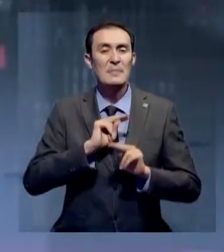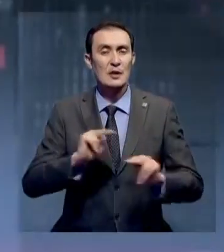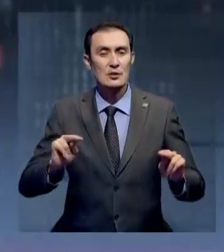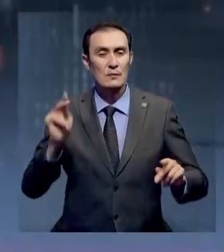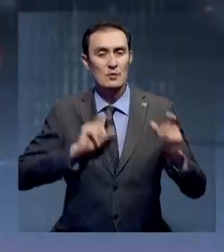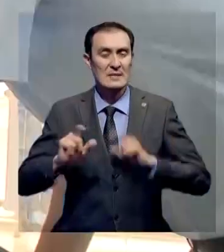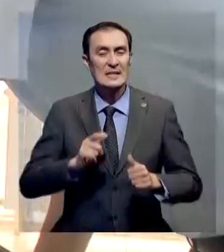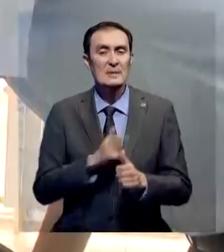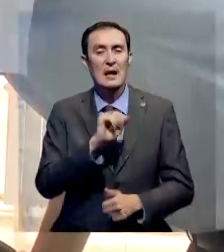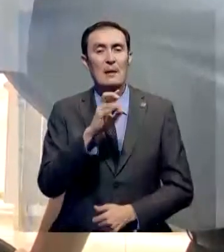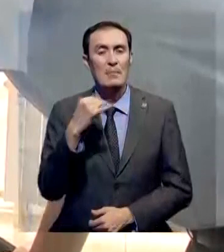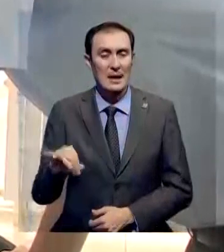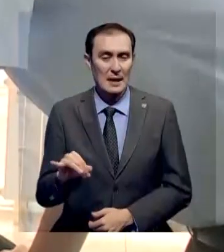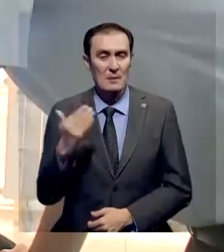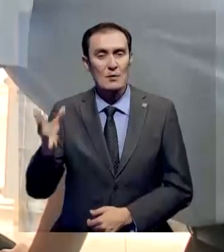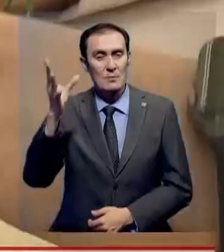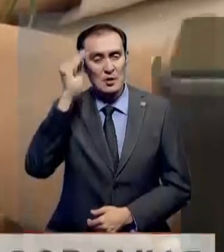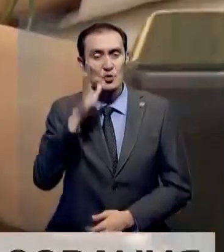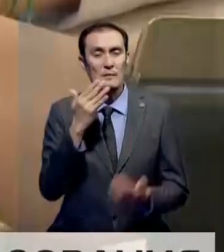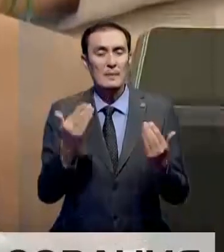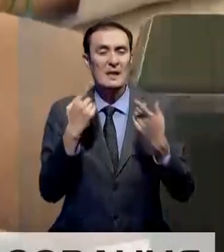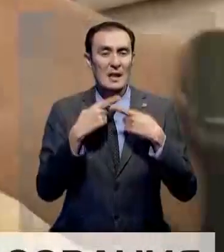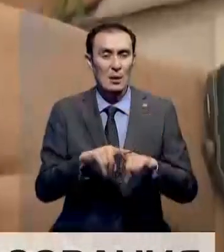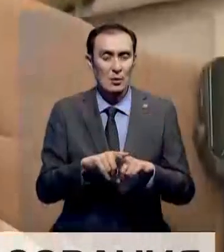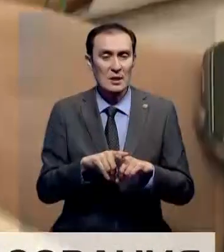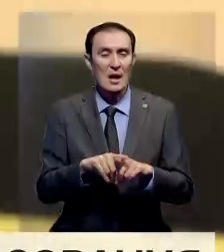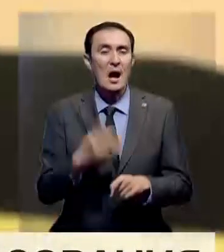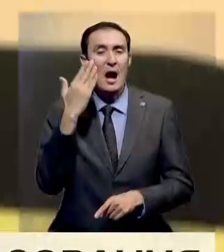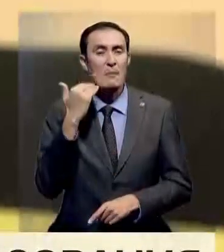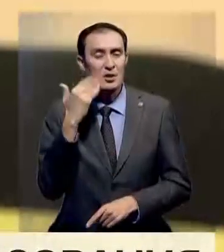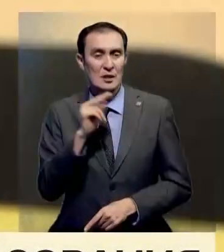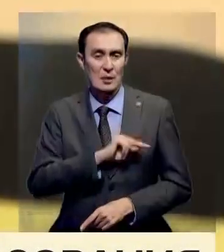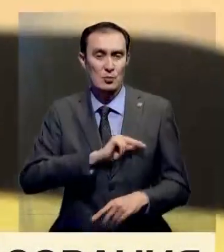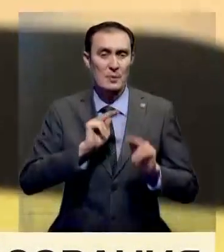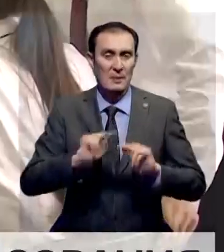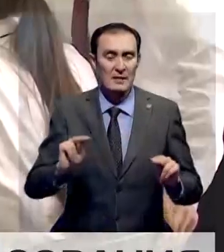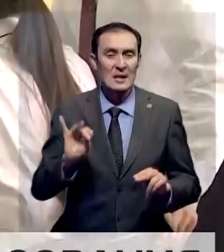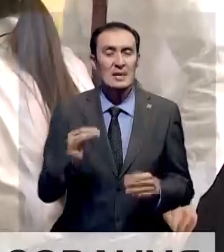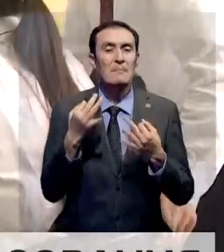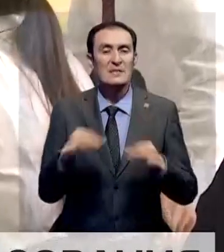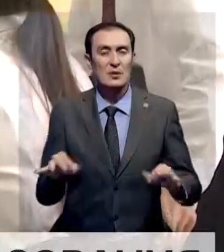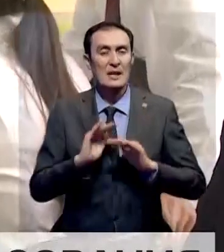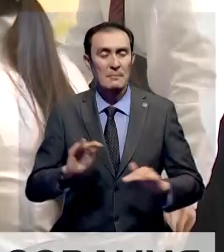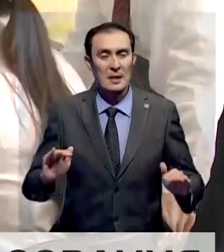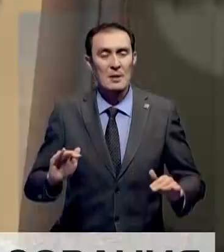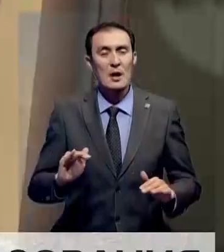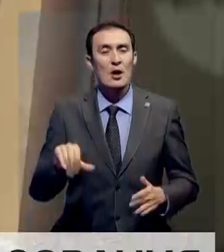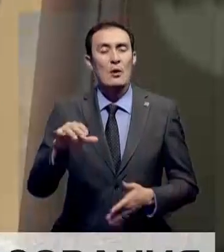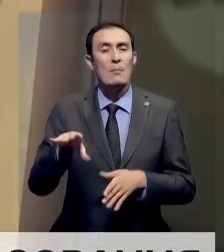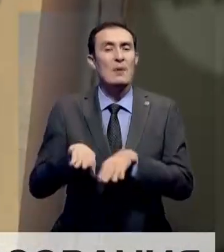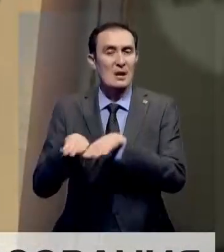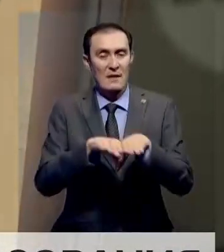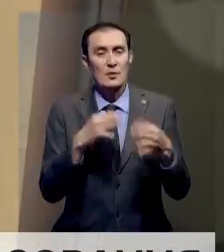педагогического университета имени Абая по его мнению Современные технологии облегчат работу преподавателей и позволят учащимся получать